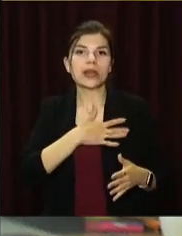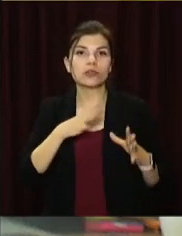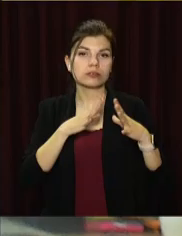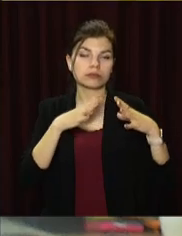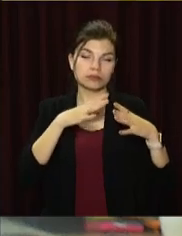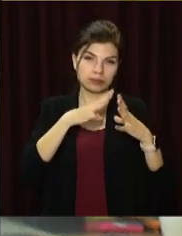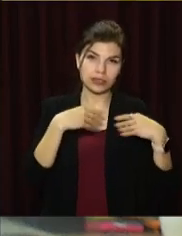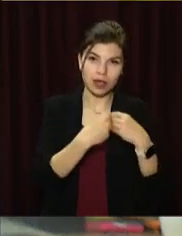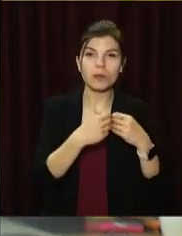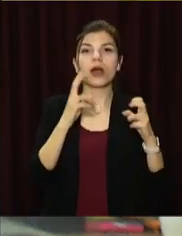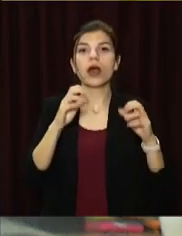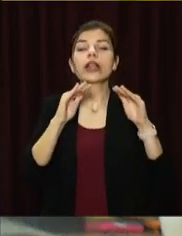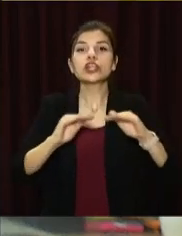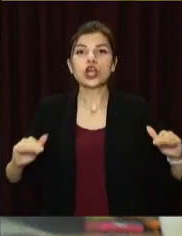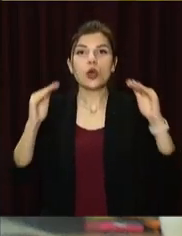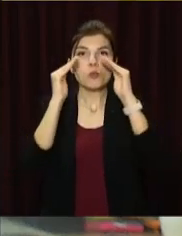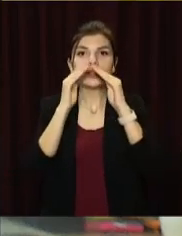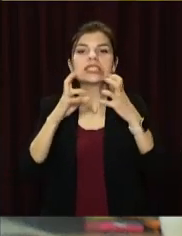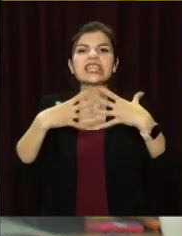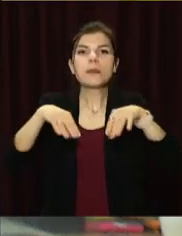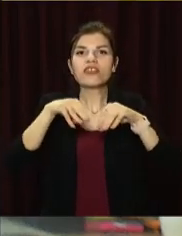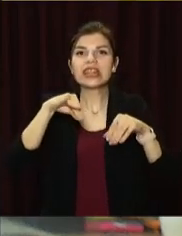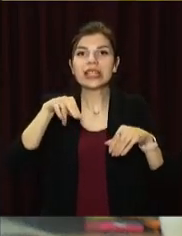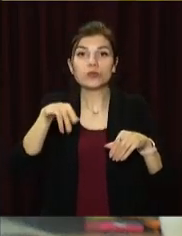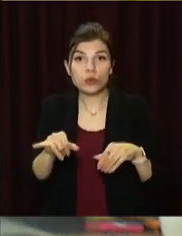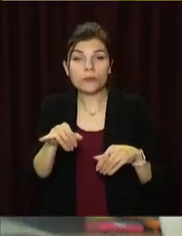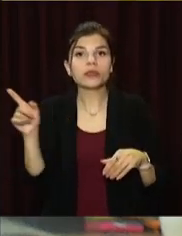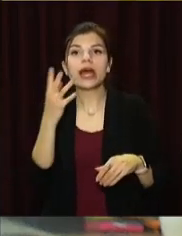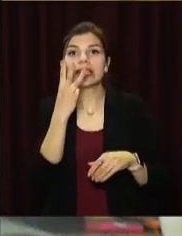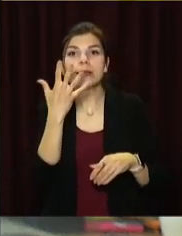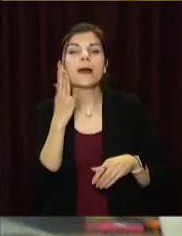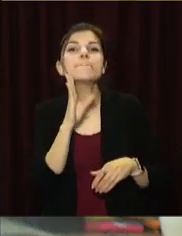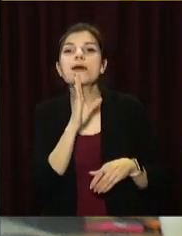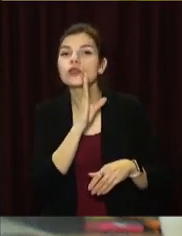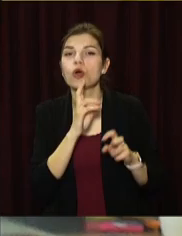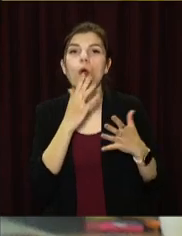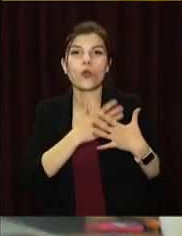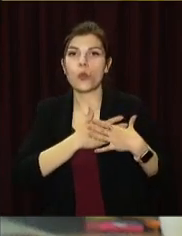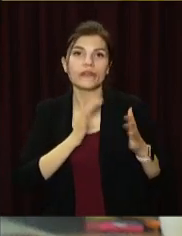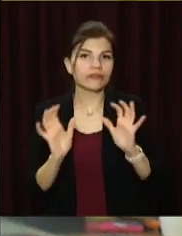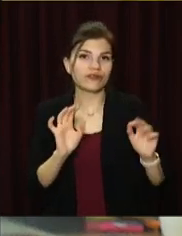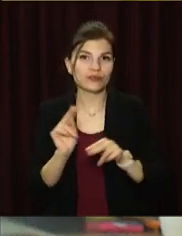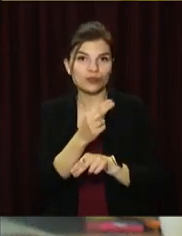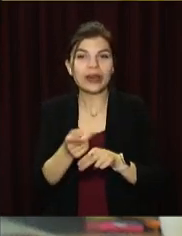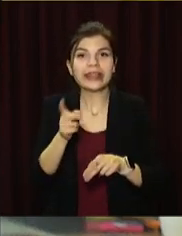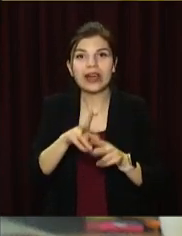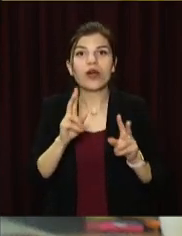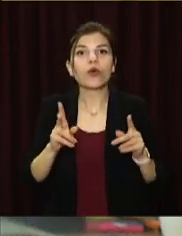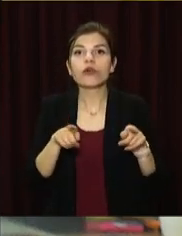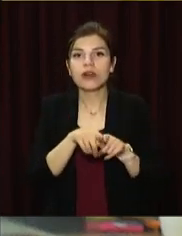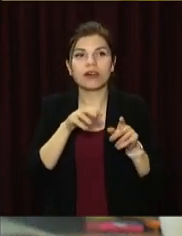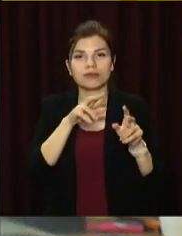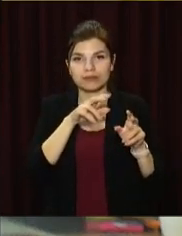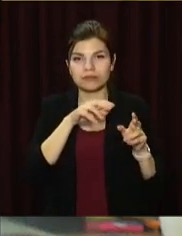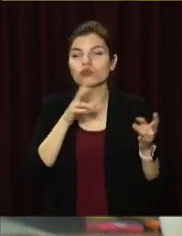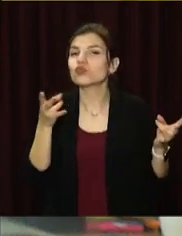та дитячих будинків сімейного типу. Запросили 35 матусь, які в любові та турботі виховують тих, кому вони так